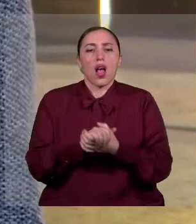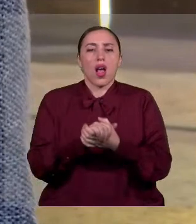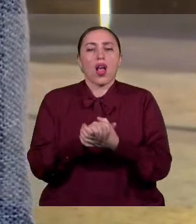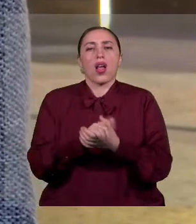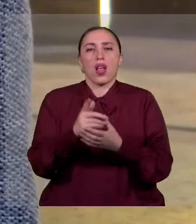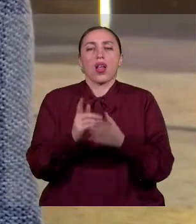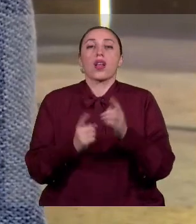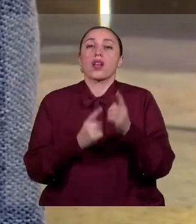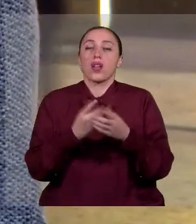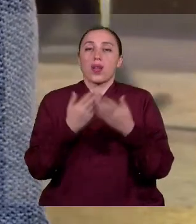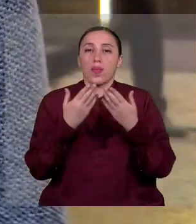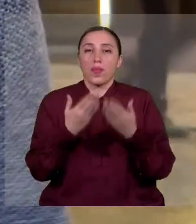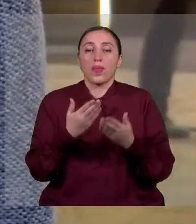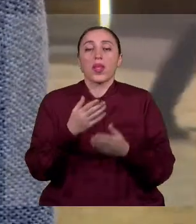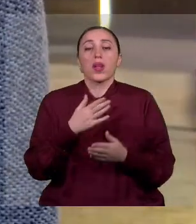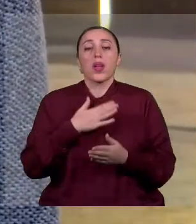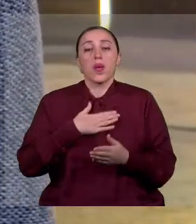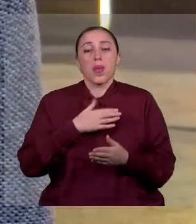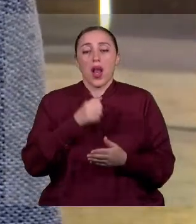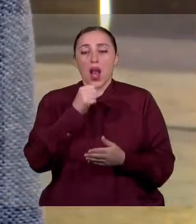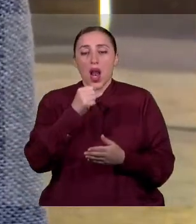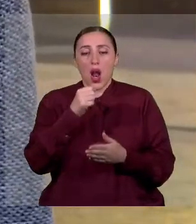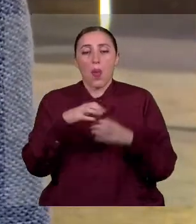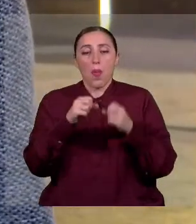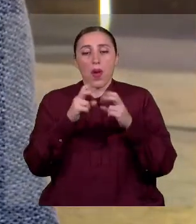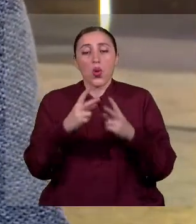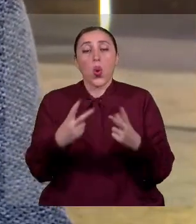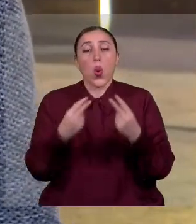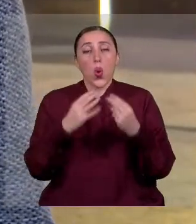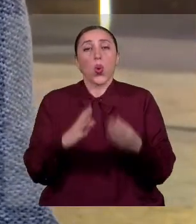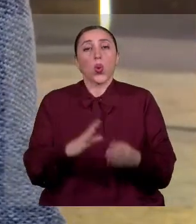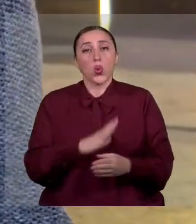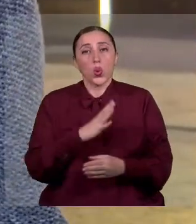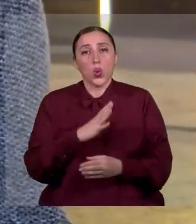Իդեպ մեզ լրագրողներից խոստացել էին նաև